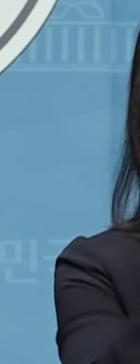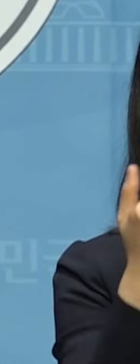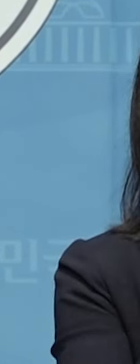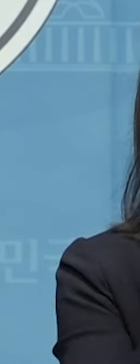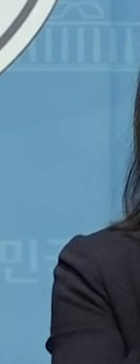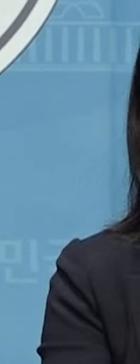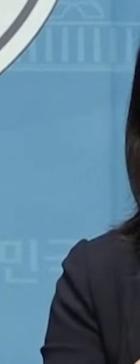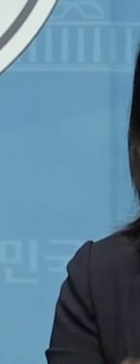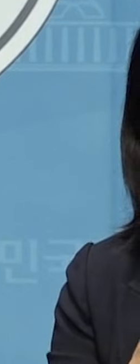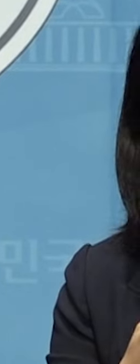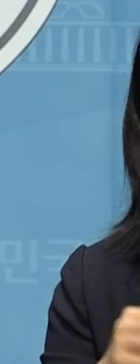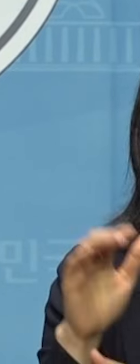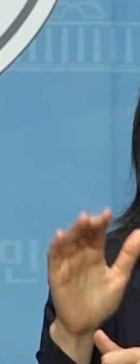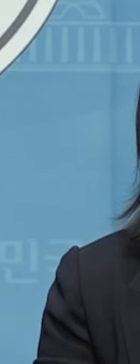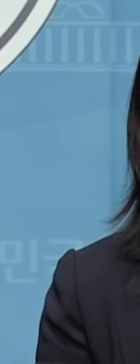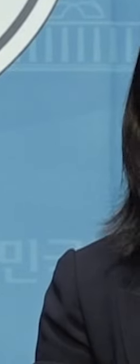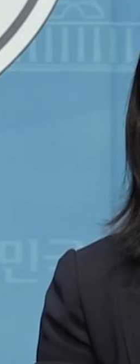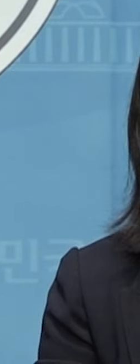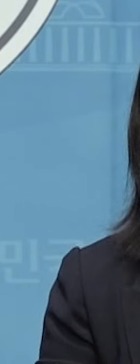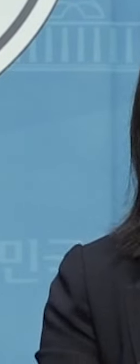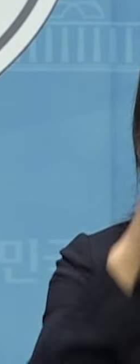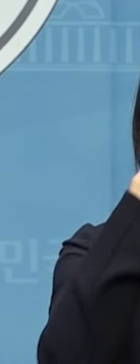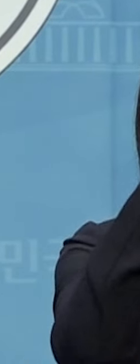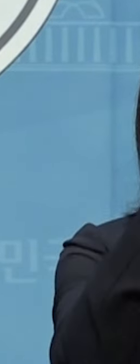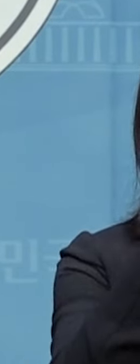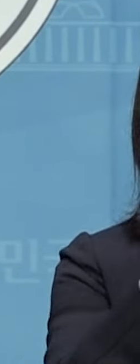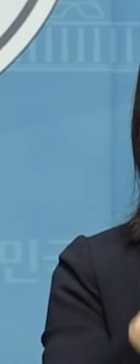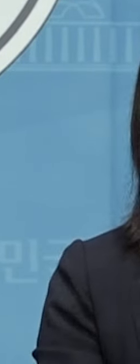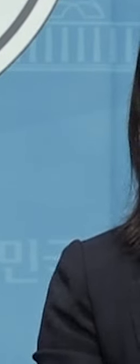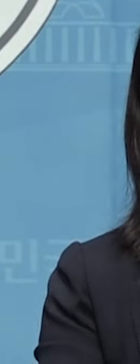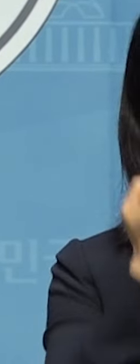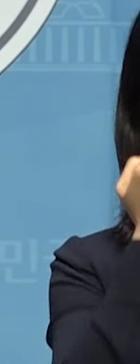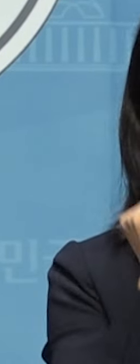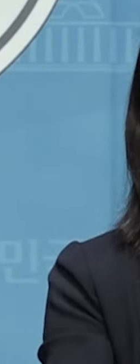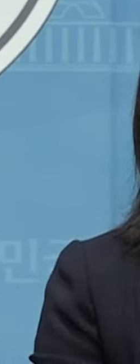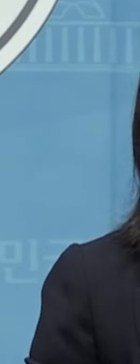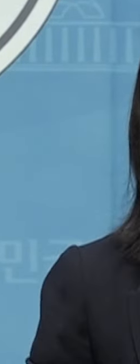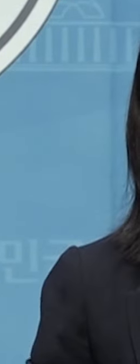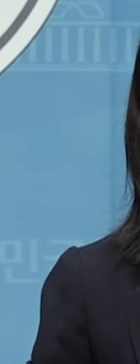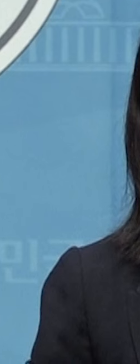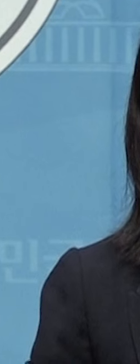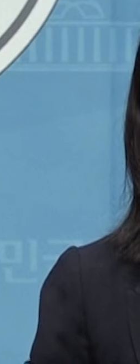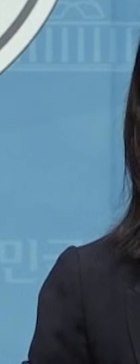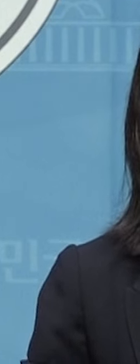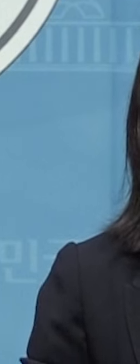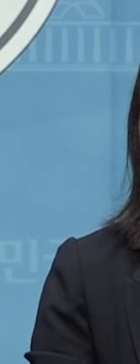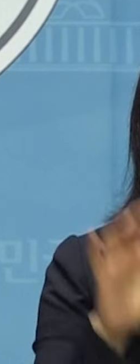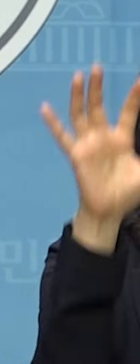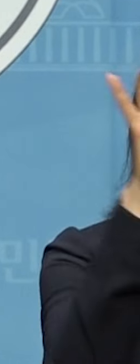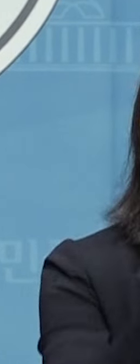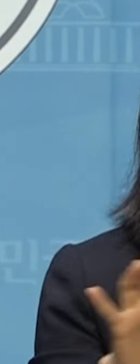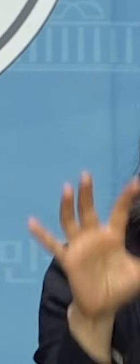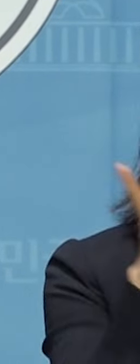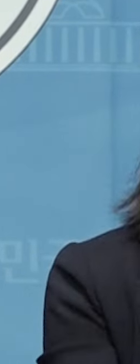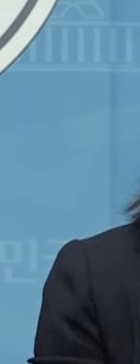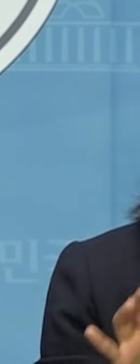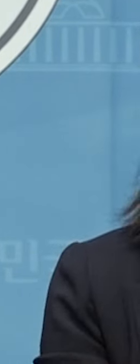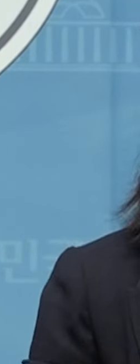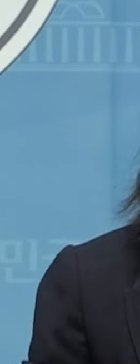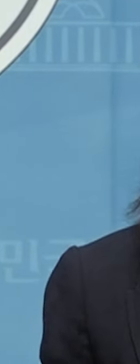불결 역시 정해진 수순입니다 성과없이 반복되는 정쟁을